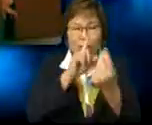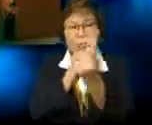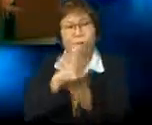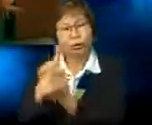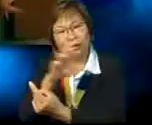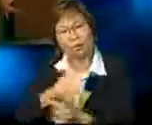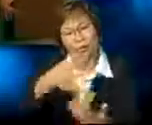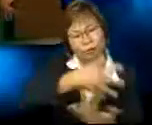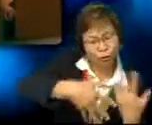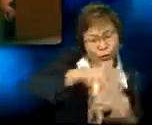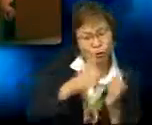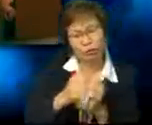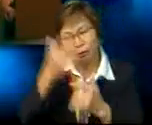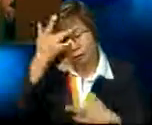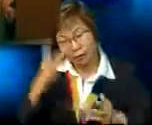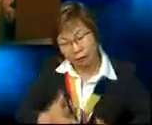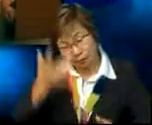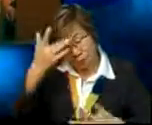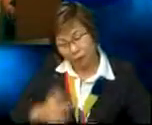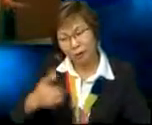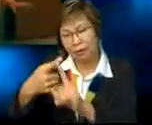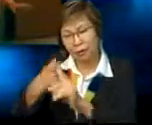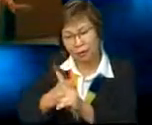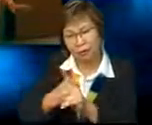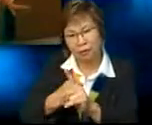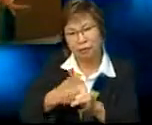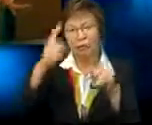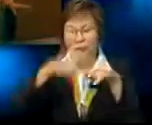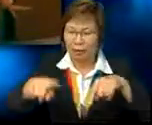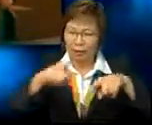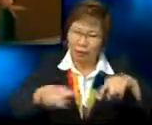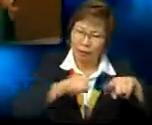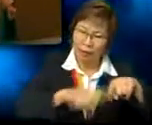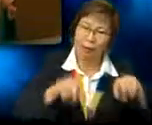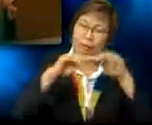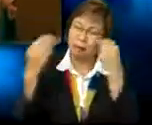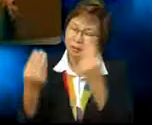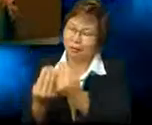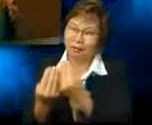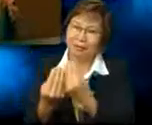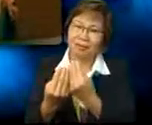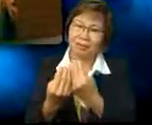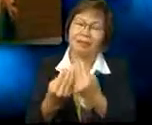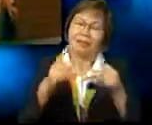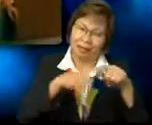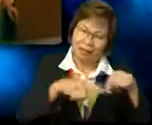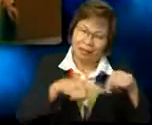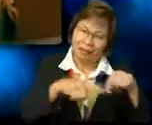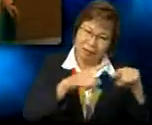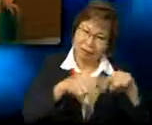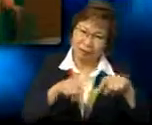berjumpa dan bercampur gaul dengan pesakit-pesakit dari berbagai lapisan masyarakat dan juga